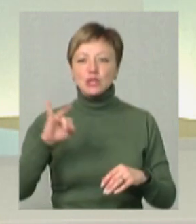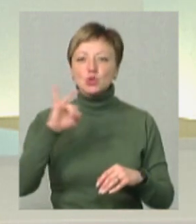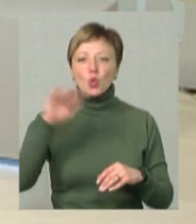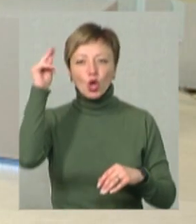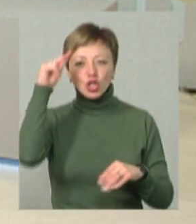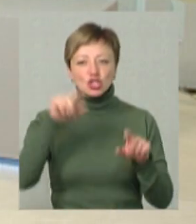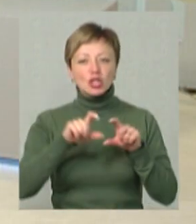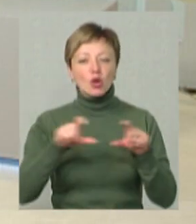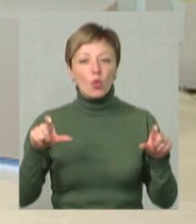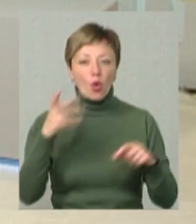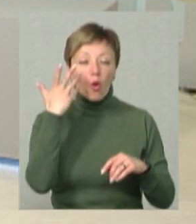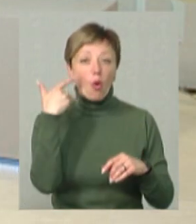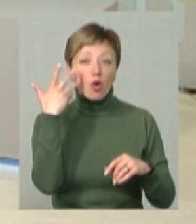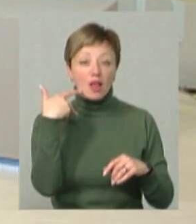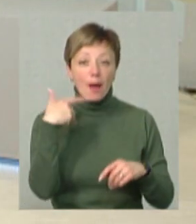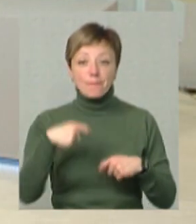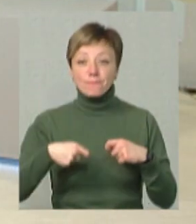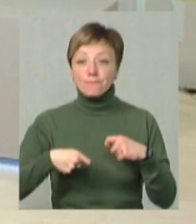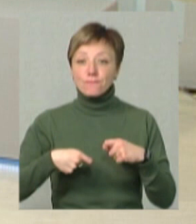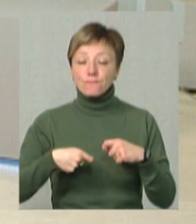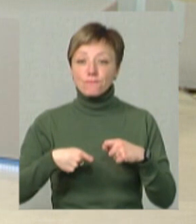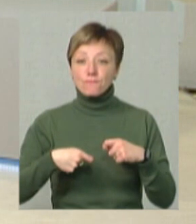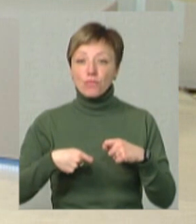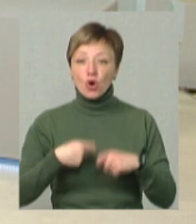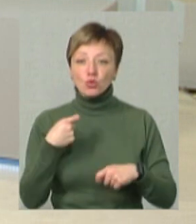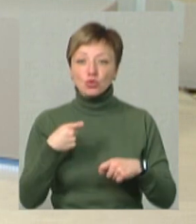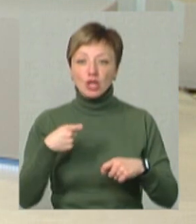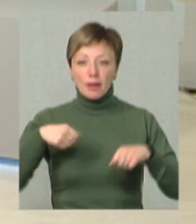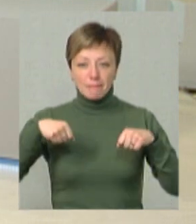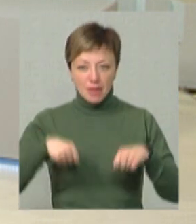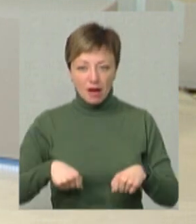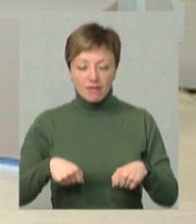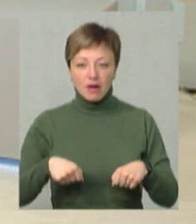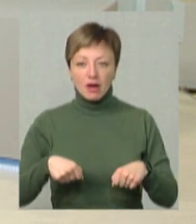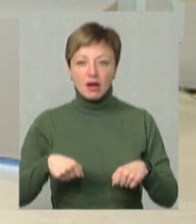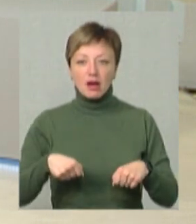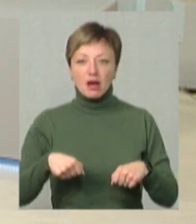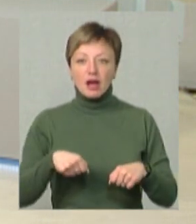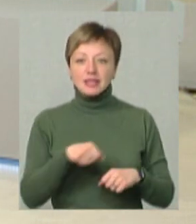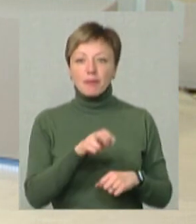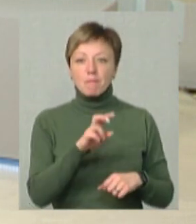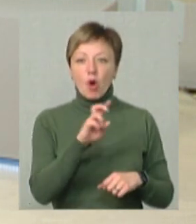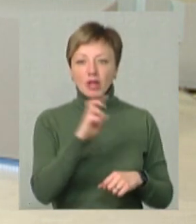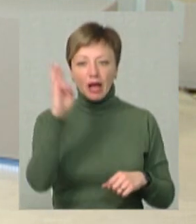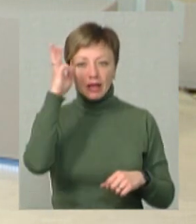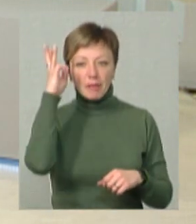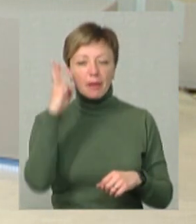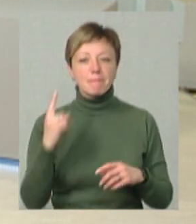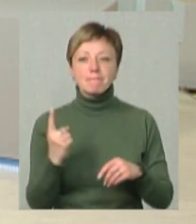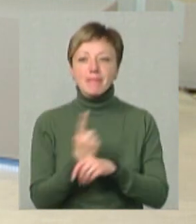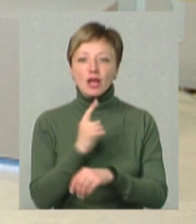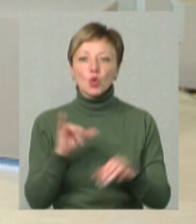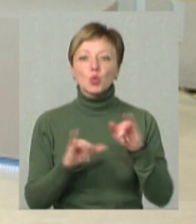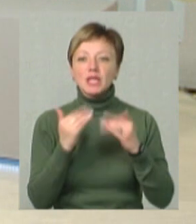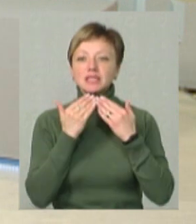шкільної, коли порушили споконвічні права Богдана Зіновія Хмельницького, то перше, до кого він